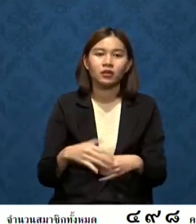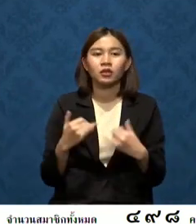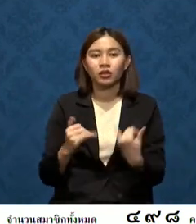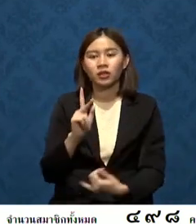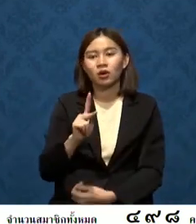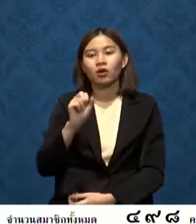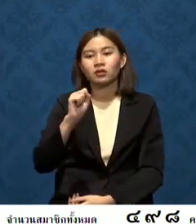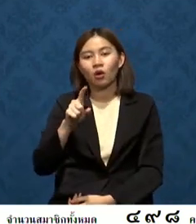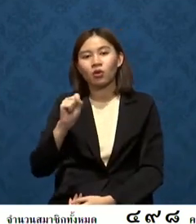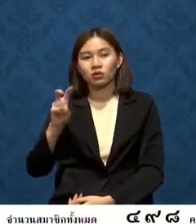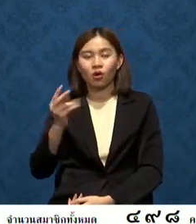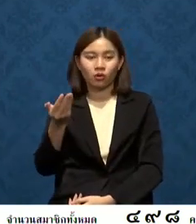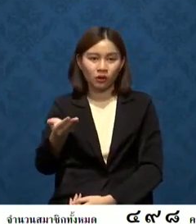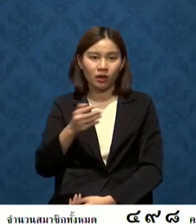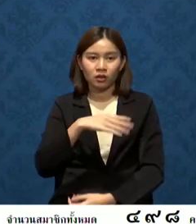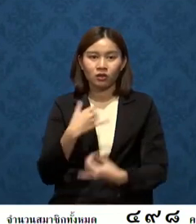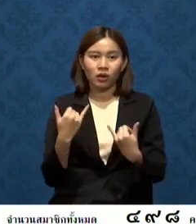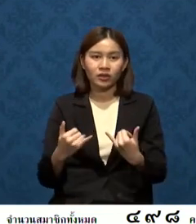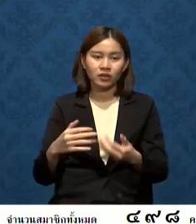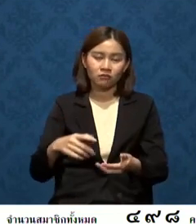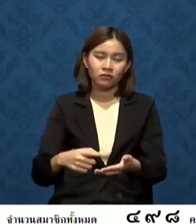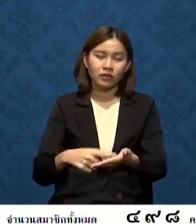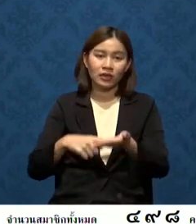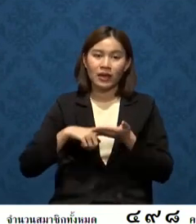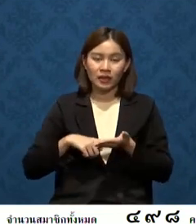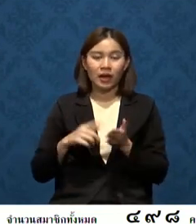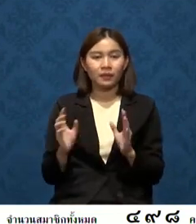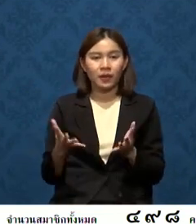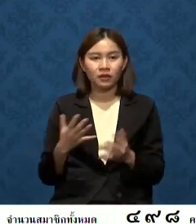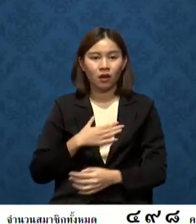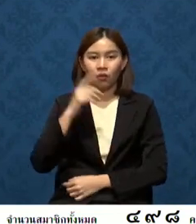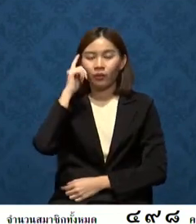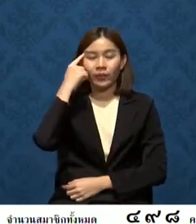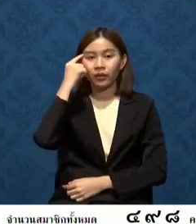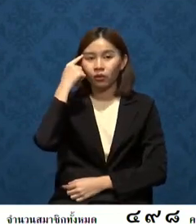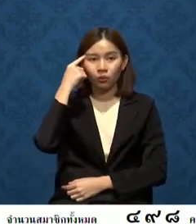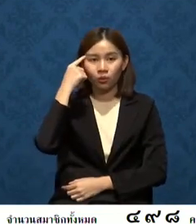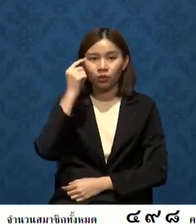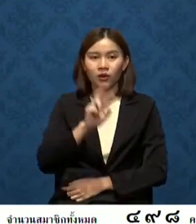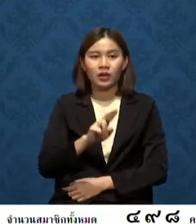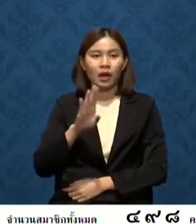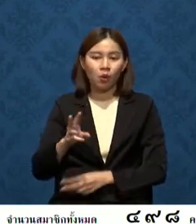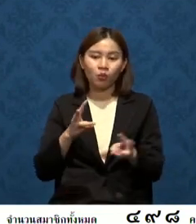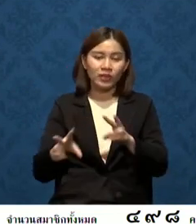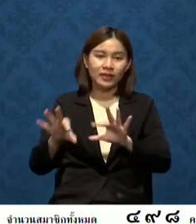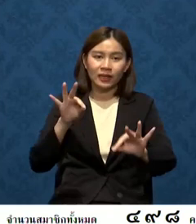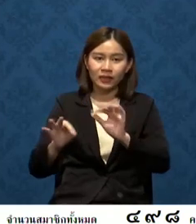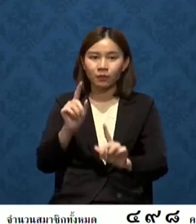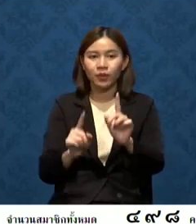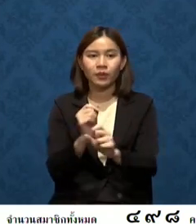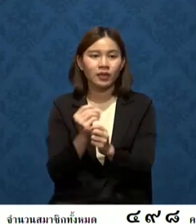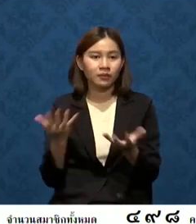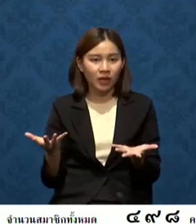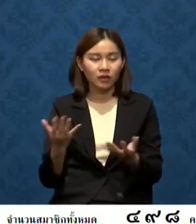ของท่านเนี่ยพอท่านไม่รายงานมาอย่างนี้เราก็ไม่รู้ว่าระบบคัดกรองเป็นอย่างไร